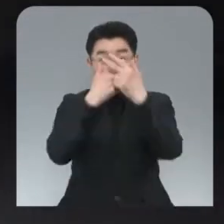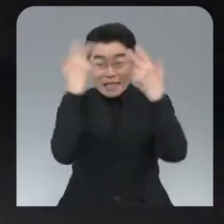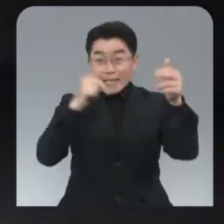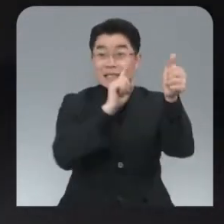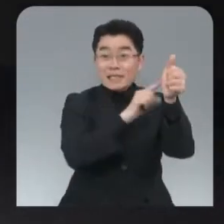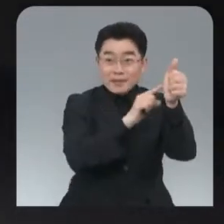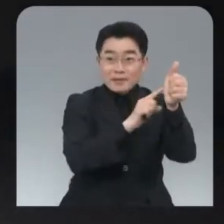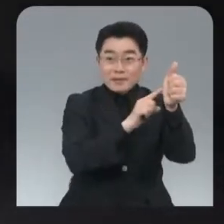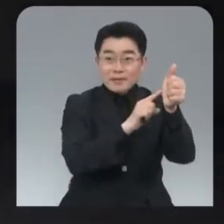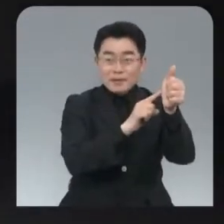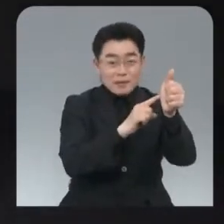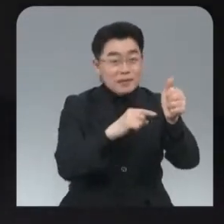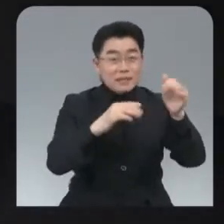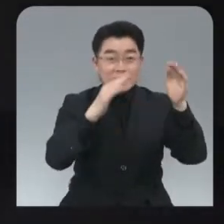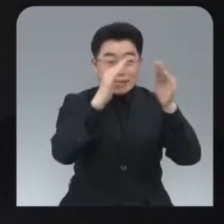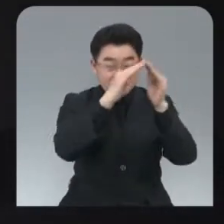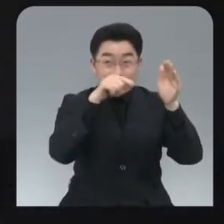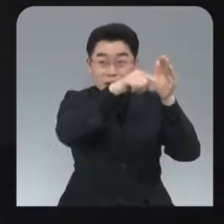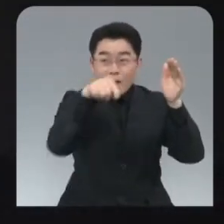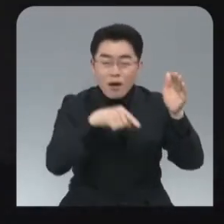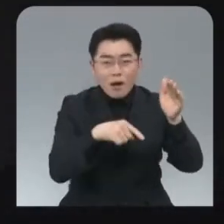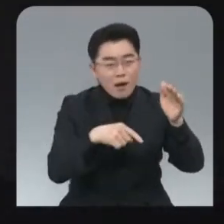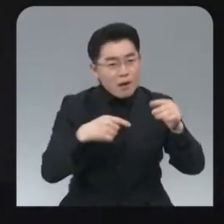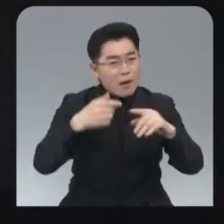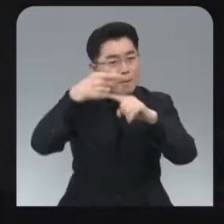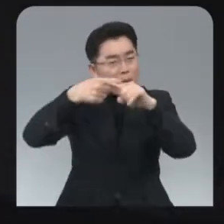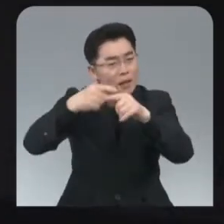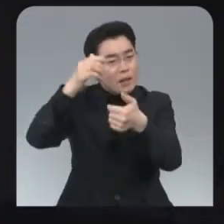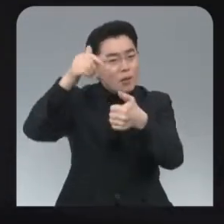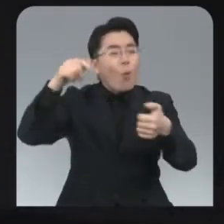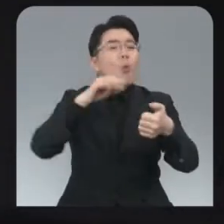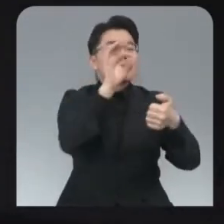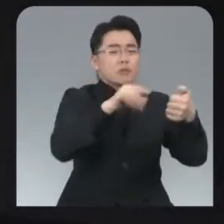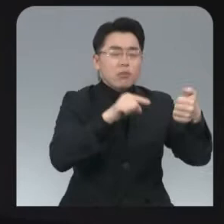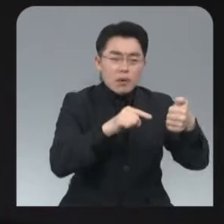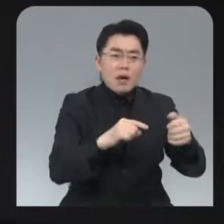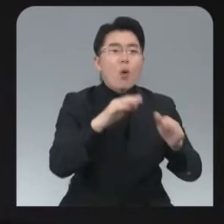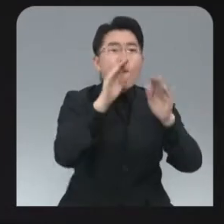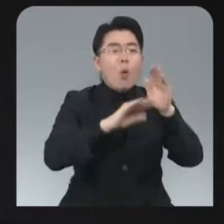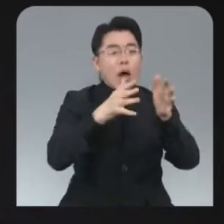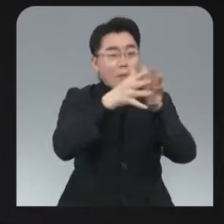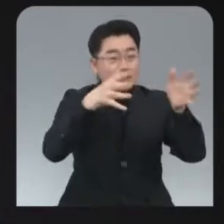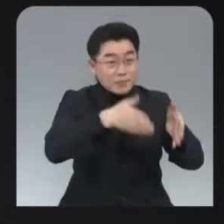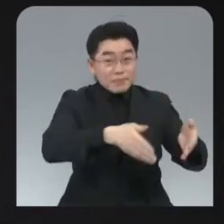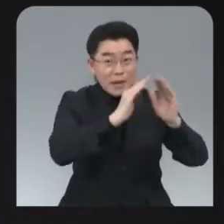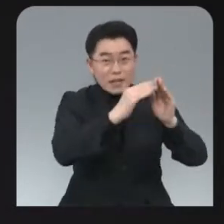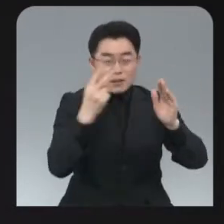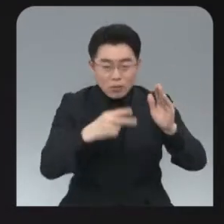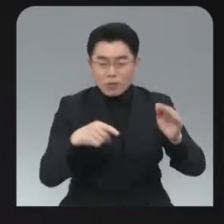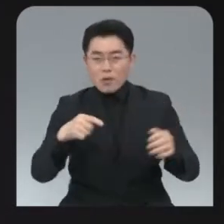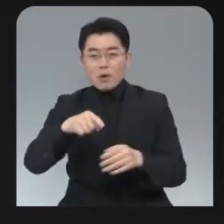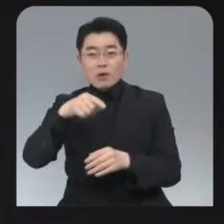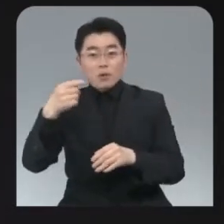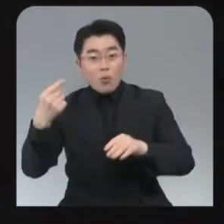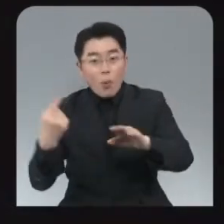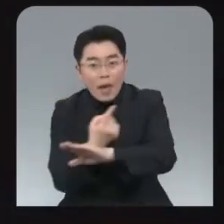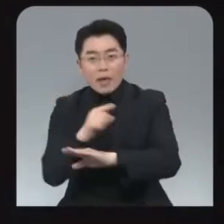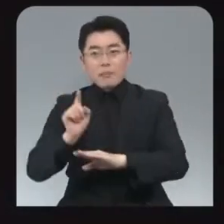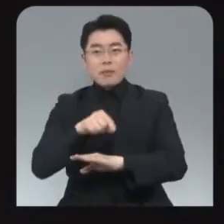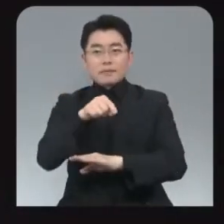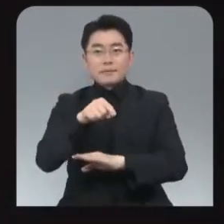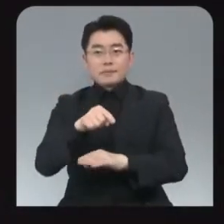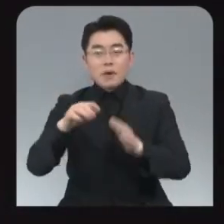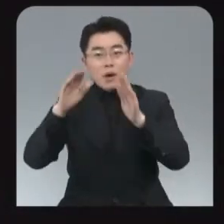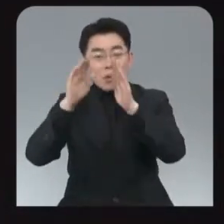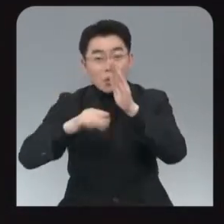이재명 후보는 절반가량을 기본주택으로 공급하고 공공택지의 공공주택 비율을 80%까지